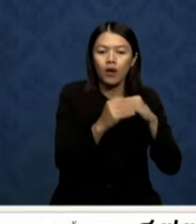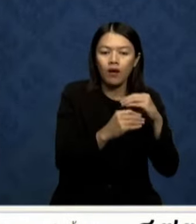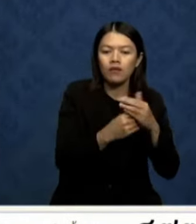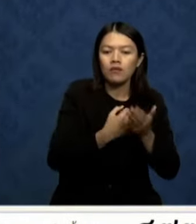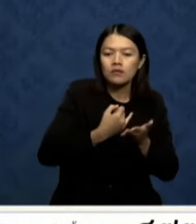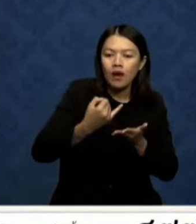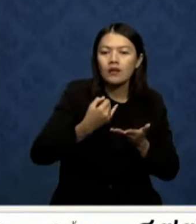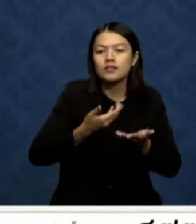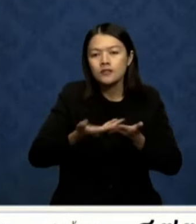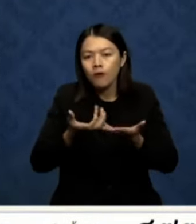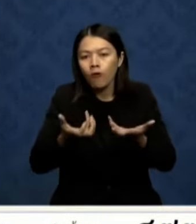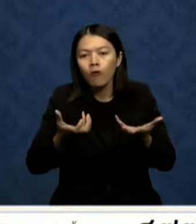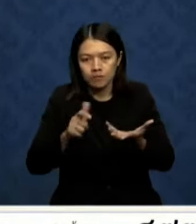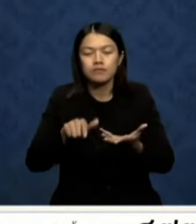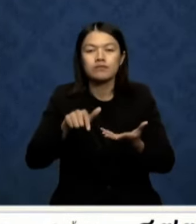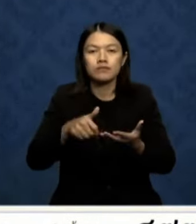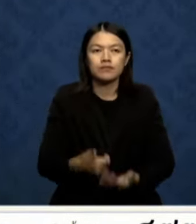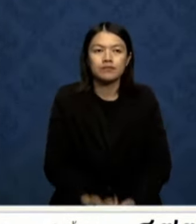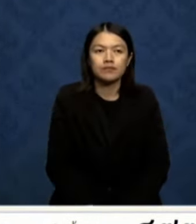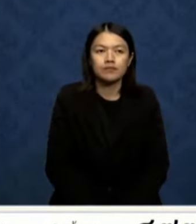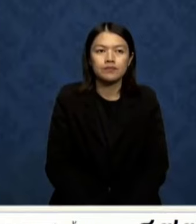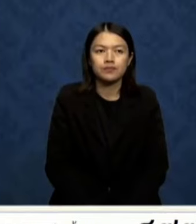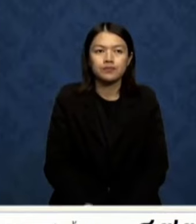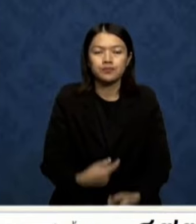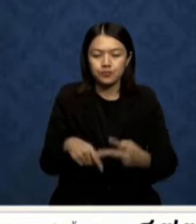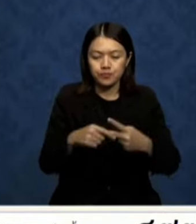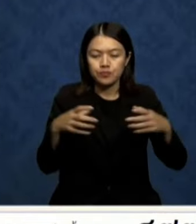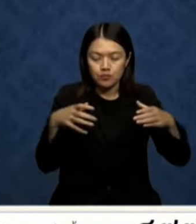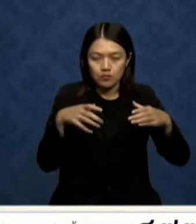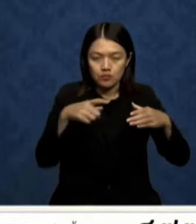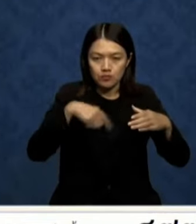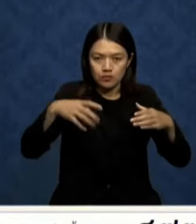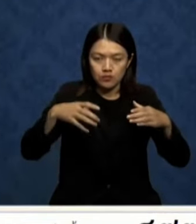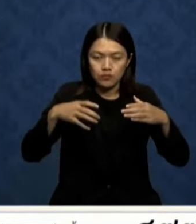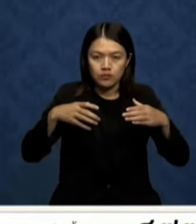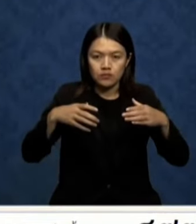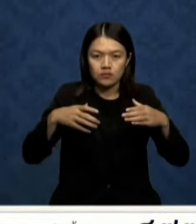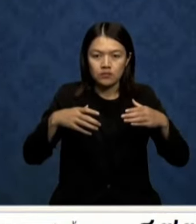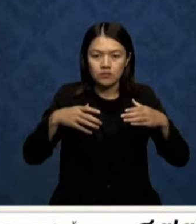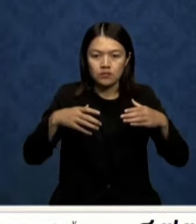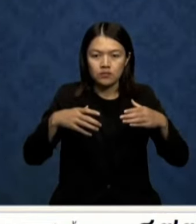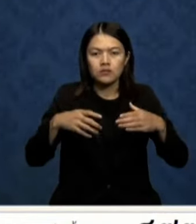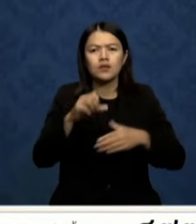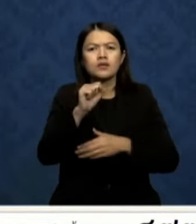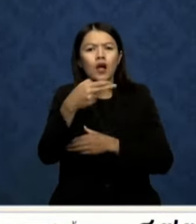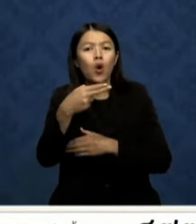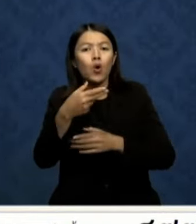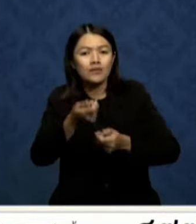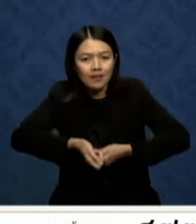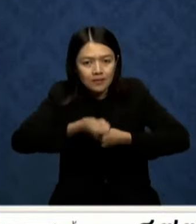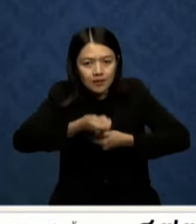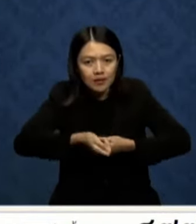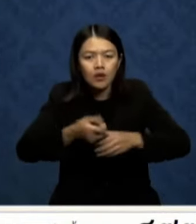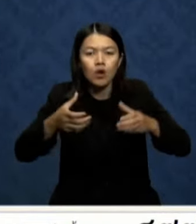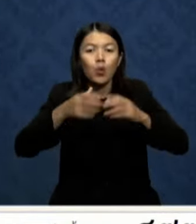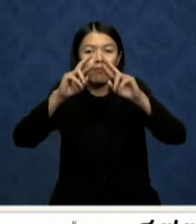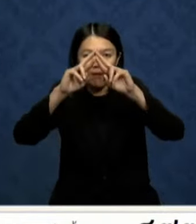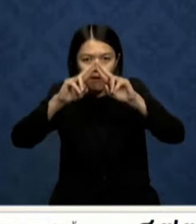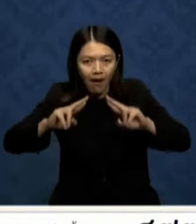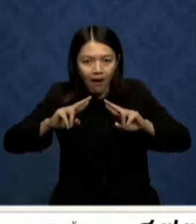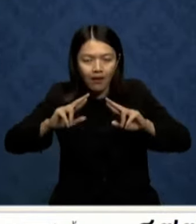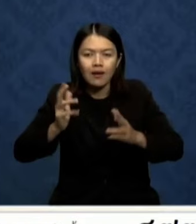จ่ายใช้สอยได้นะครับ2คือในกลุ่มที่เป็นกลุ่มสหกรณ์การเกษตรเองกลุ่มร้านค้าที่เป็นห